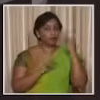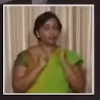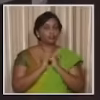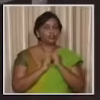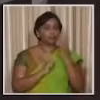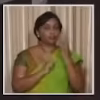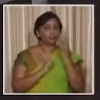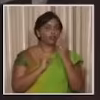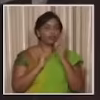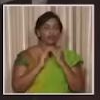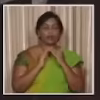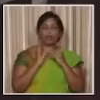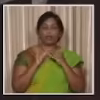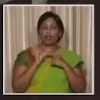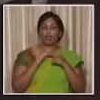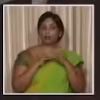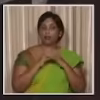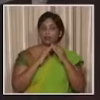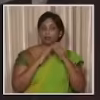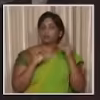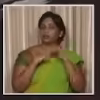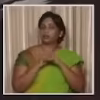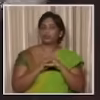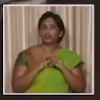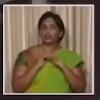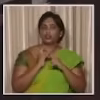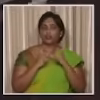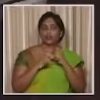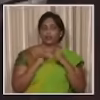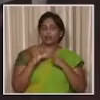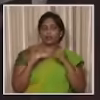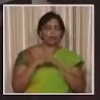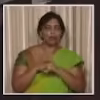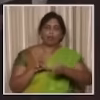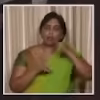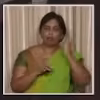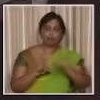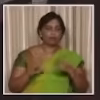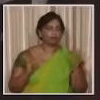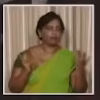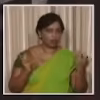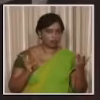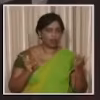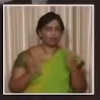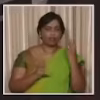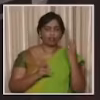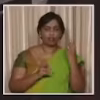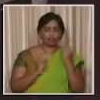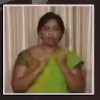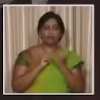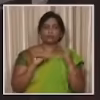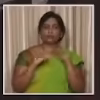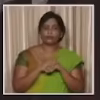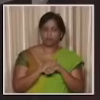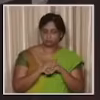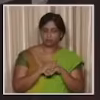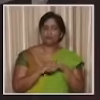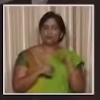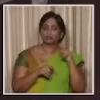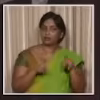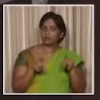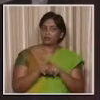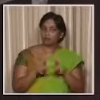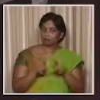sewakayo 3000k nivasa adhikariyata aragena thiyenawa kisima anumatiyak naha anumatiyak nathuwa 3000k bandawagena thiyenawa me